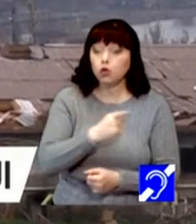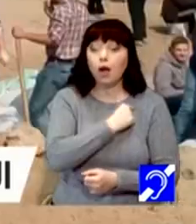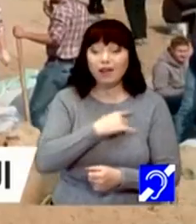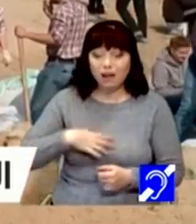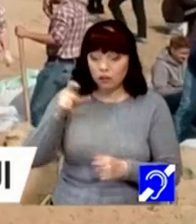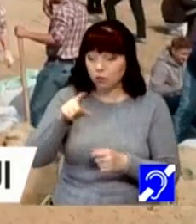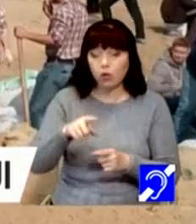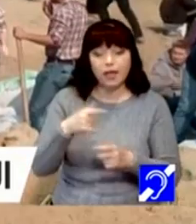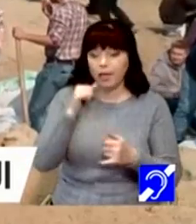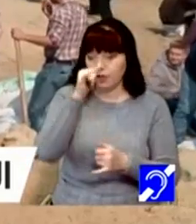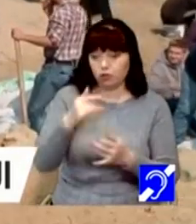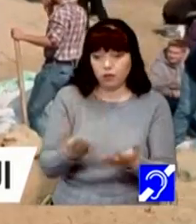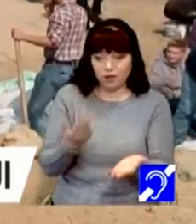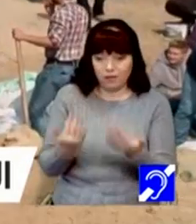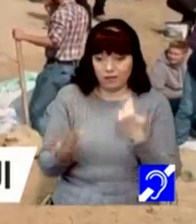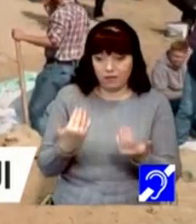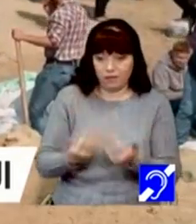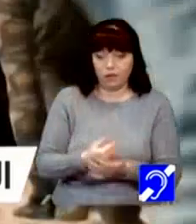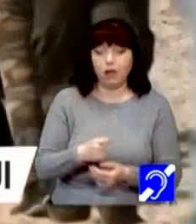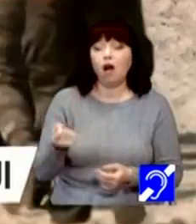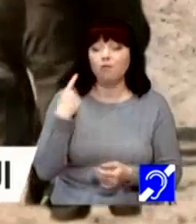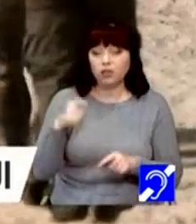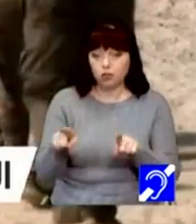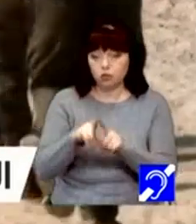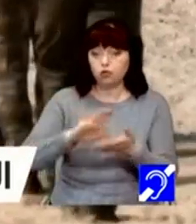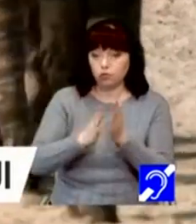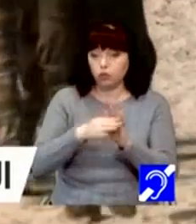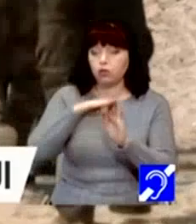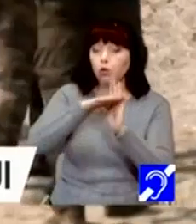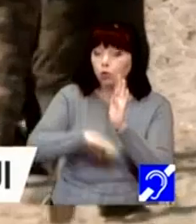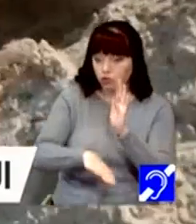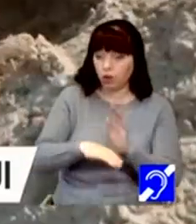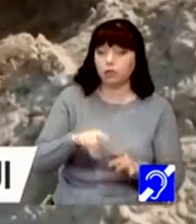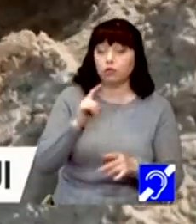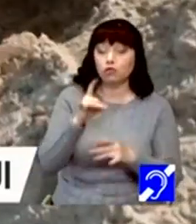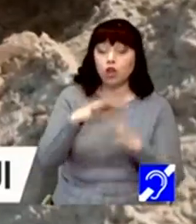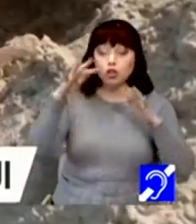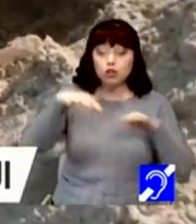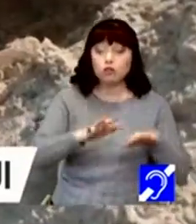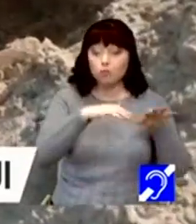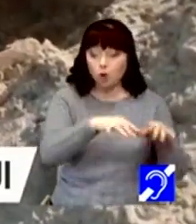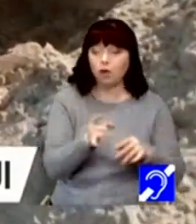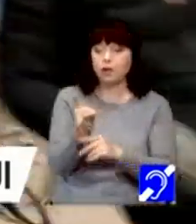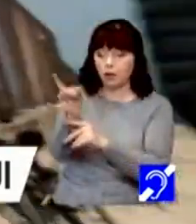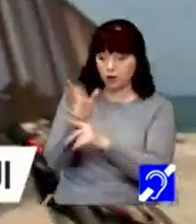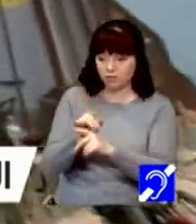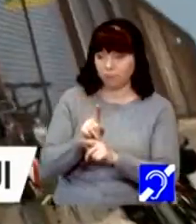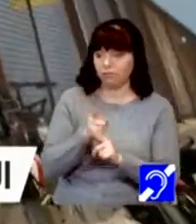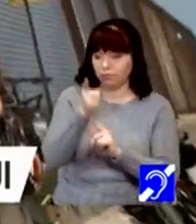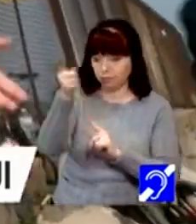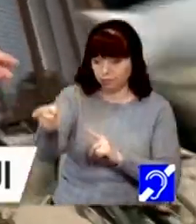fie scos de acolo situația se deteriorează și la Odessa după ce armata Rusa lansat de pe mare rachete care au lovit un bloc de locuințe și un pod